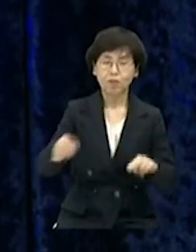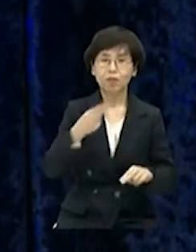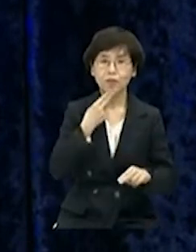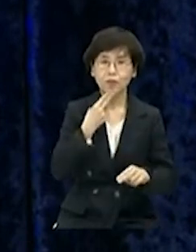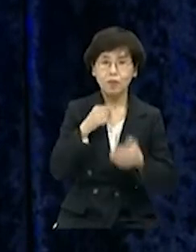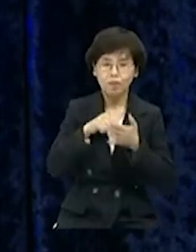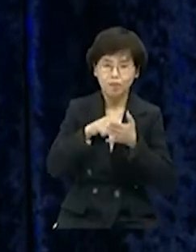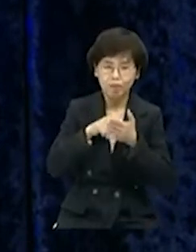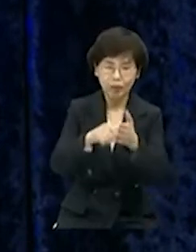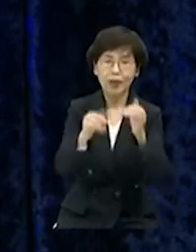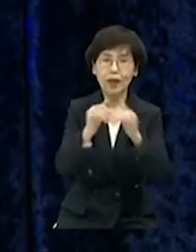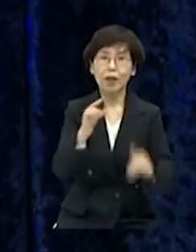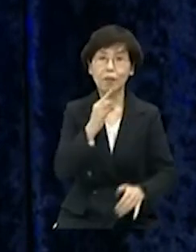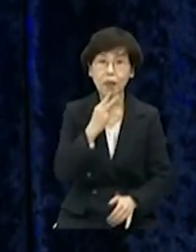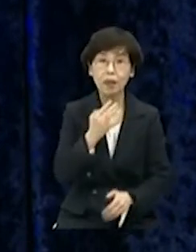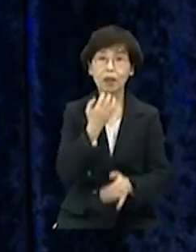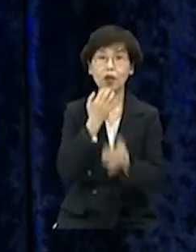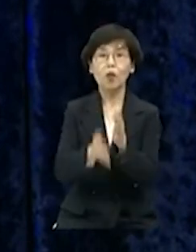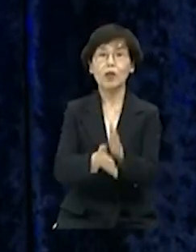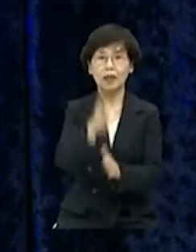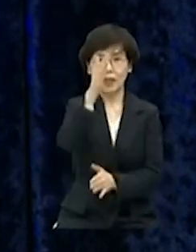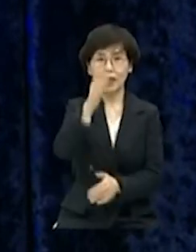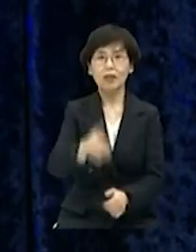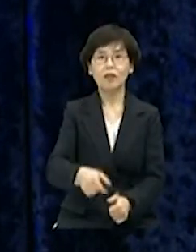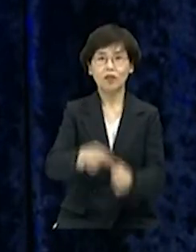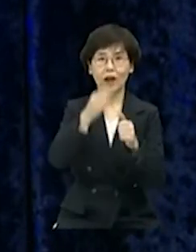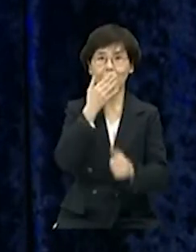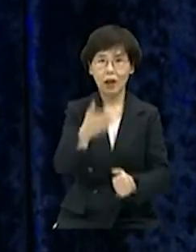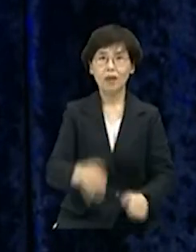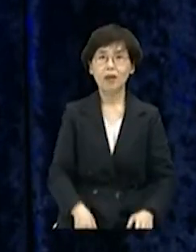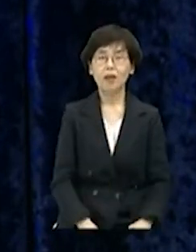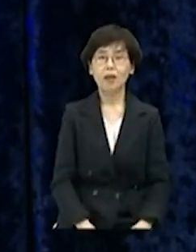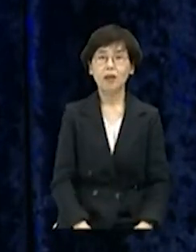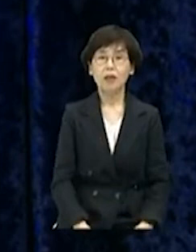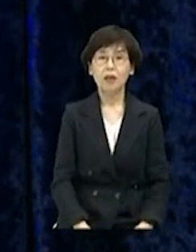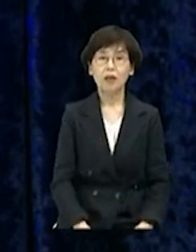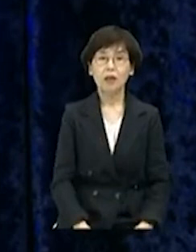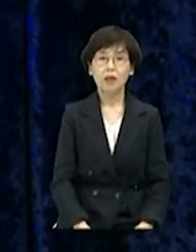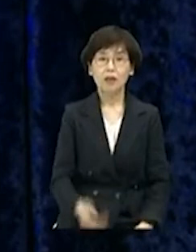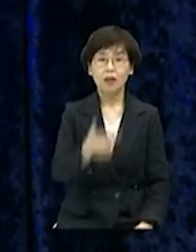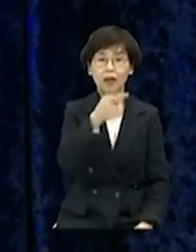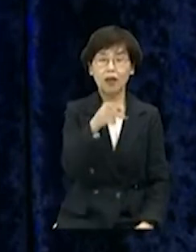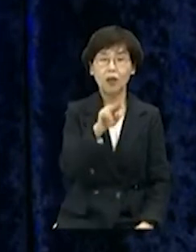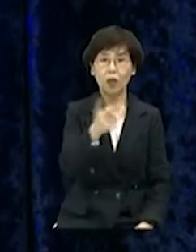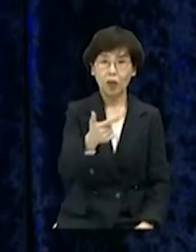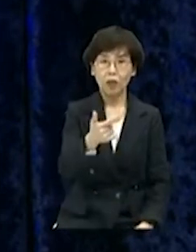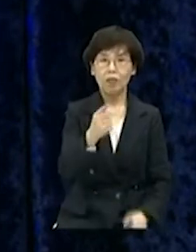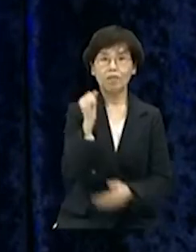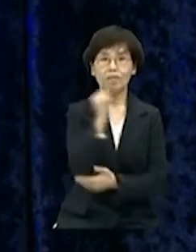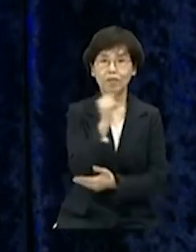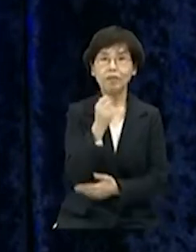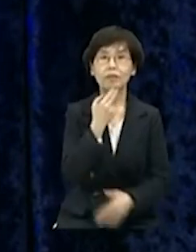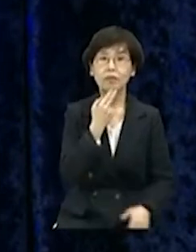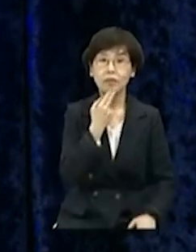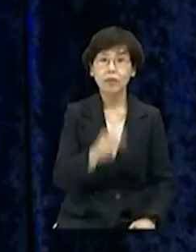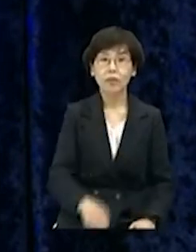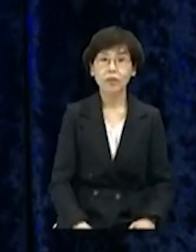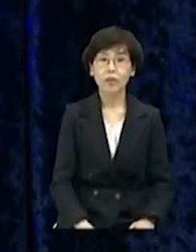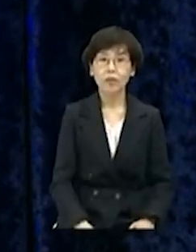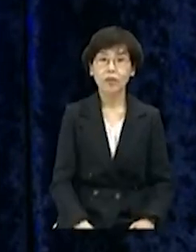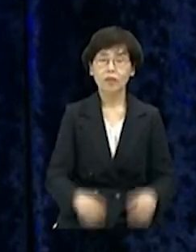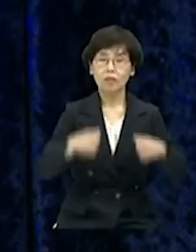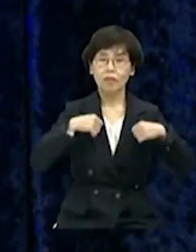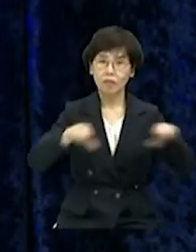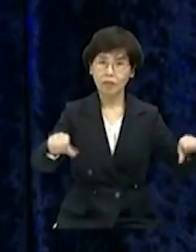않는 사람만이 이 서울시를 구해낼 수 있습니다. 나경원은 흔들리지 않았습니다.